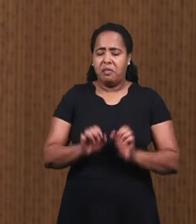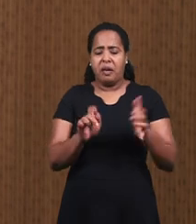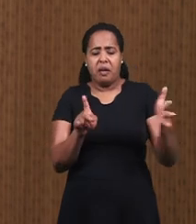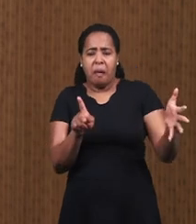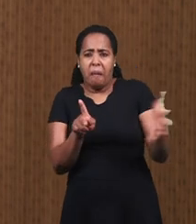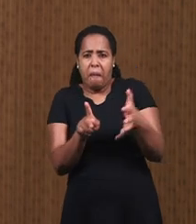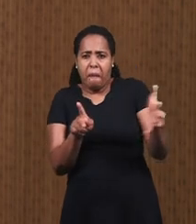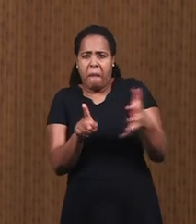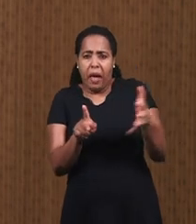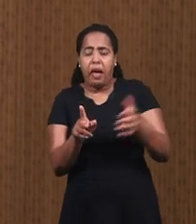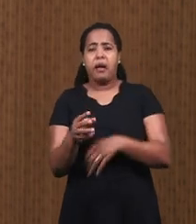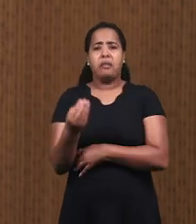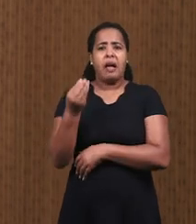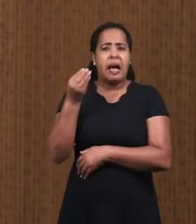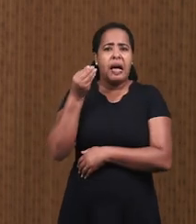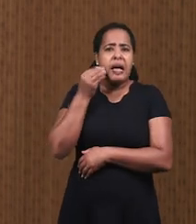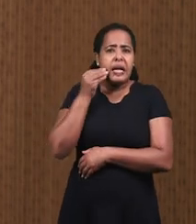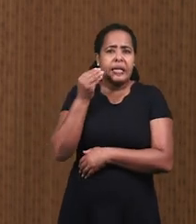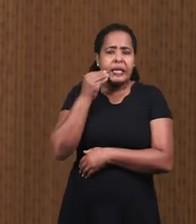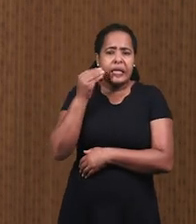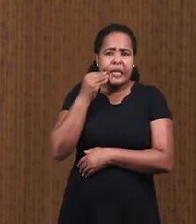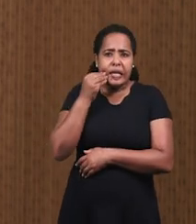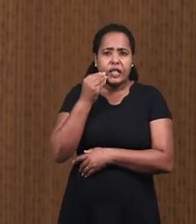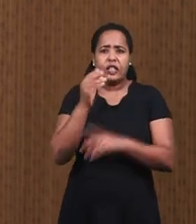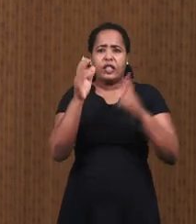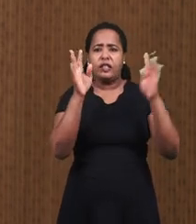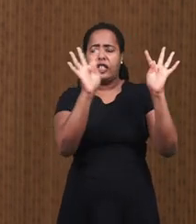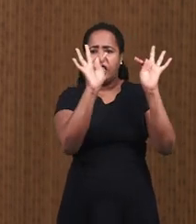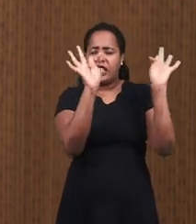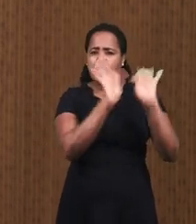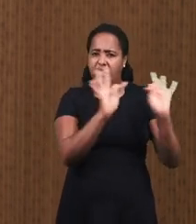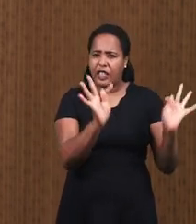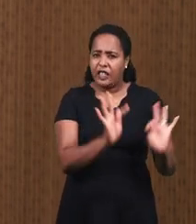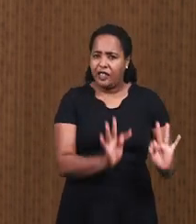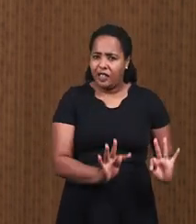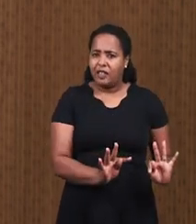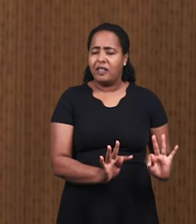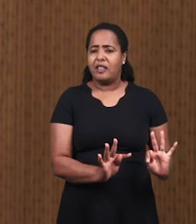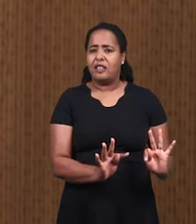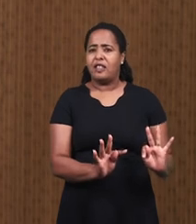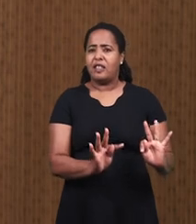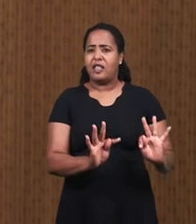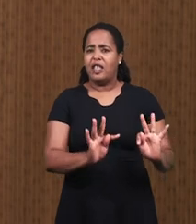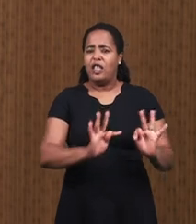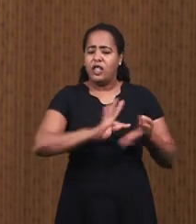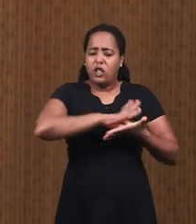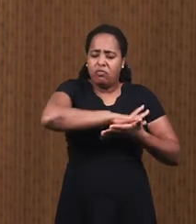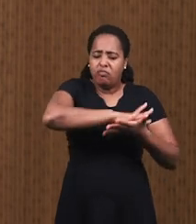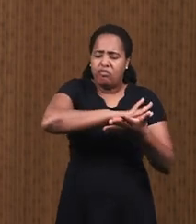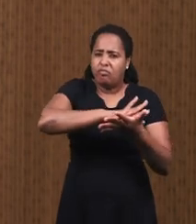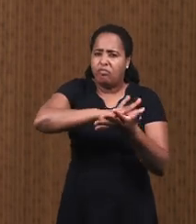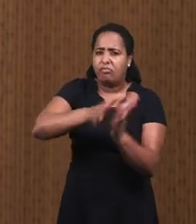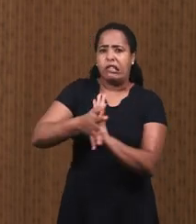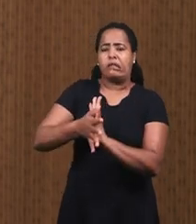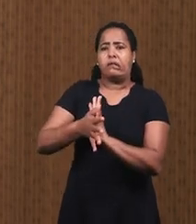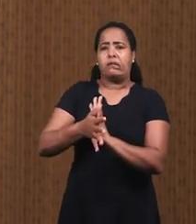et Pergame. Et la tentative en Thyatire de décaractériser tout cela.